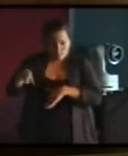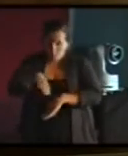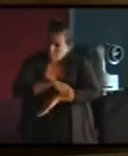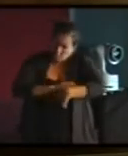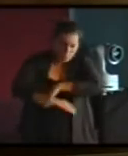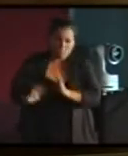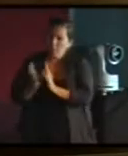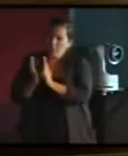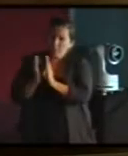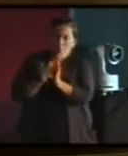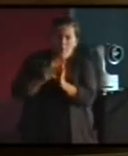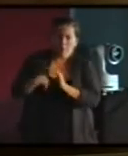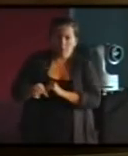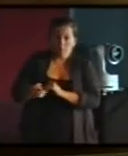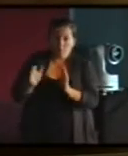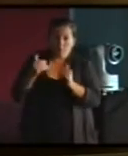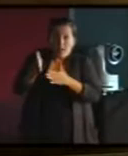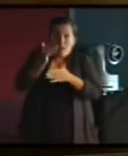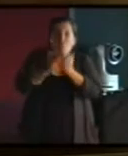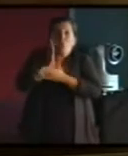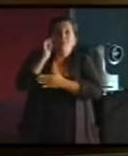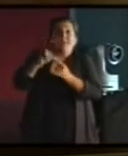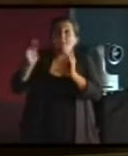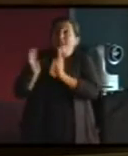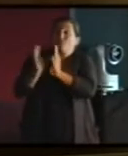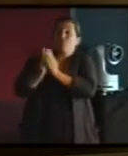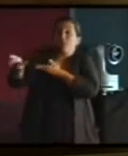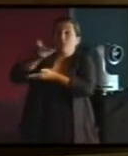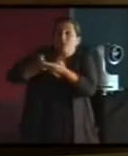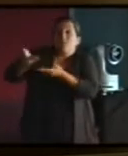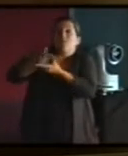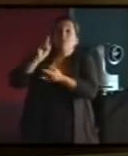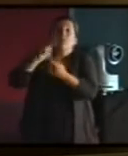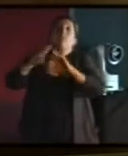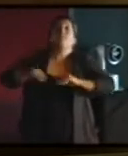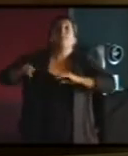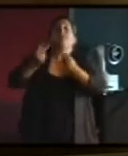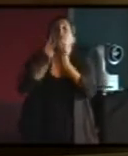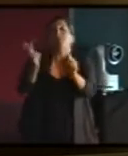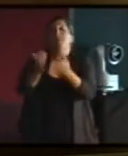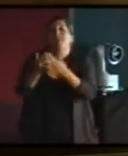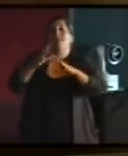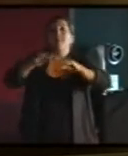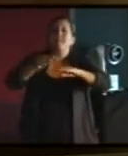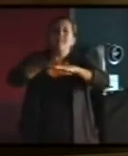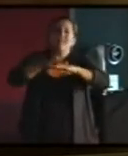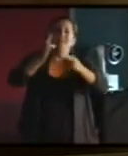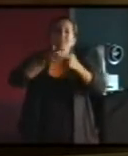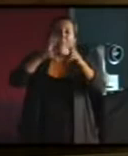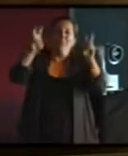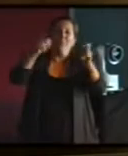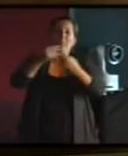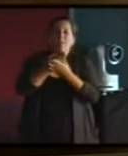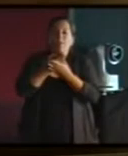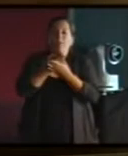rencontrer. Et donc, on a tablé tout ce projet sur l'échange et sur l'espace public et cette zone, ce que j'appelle de